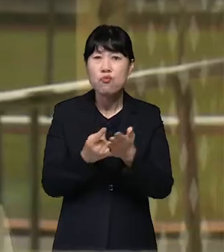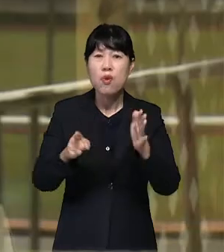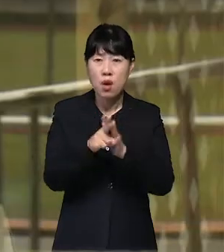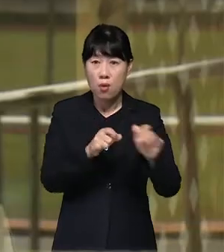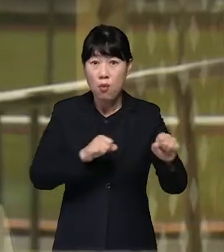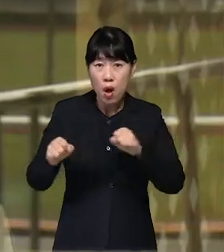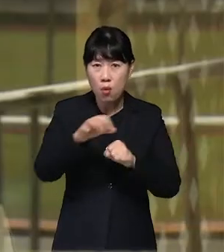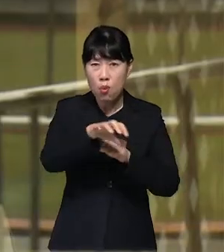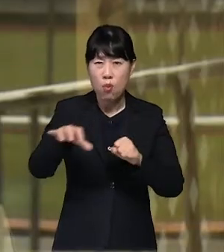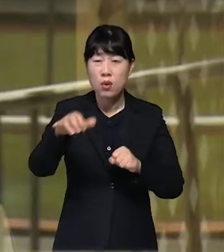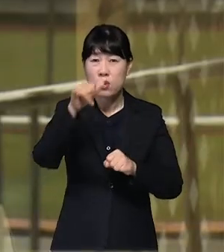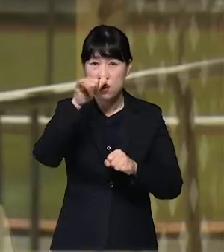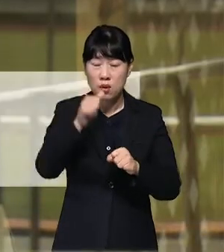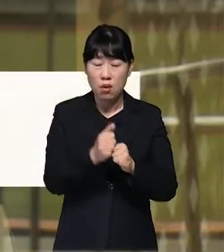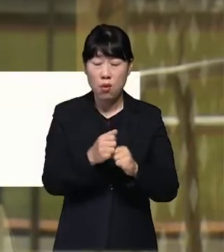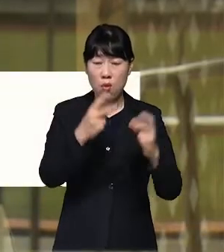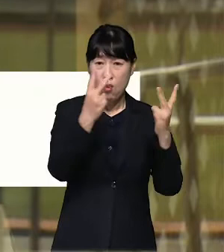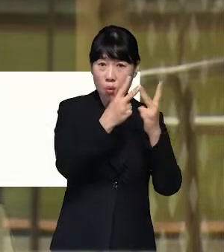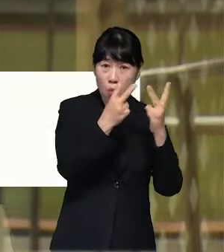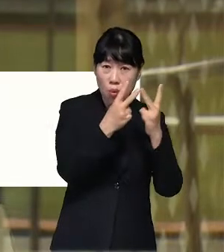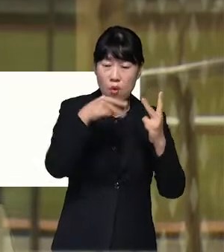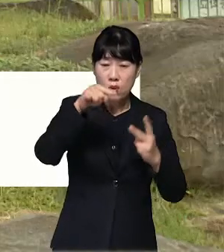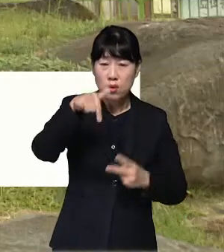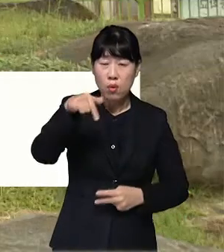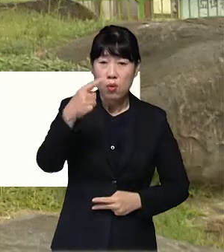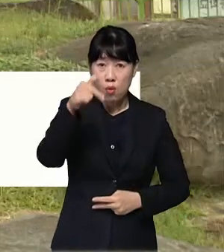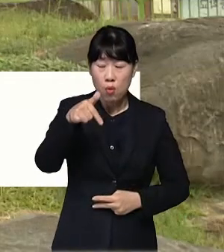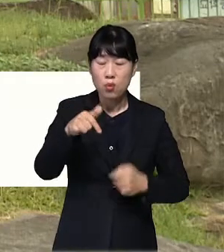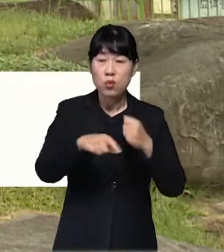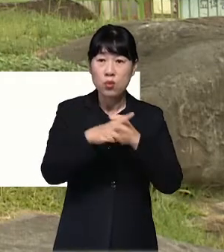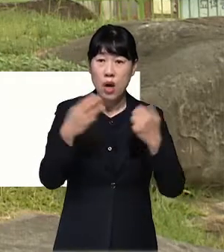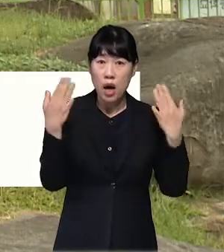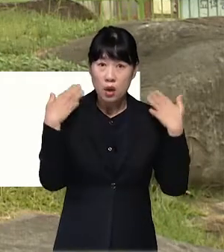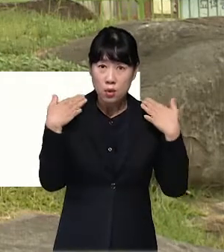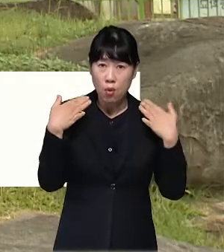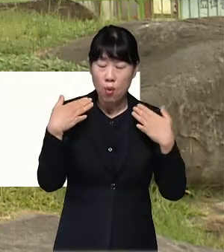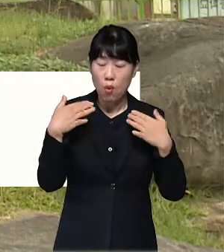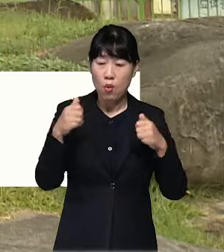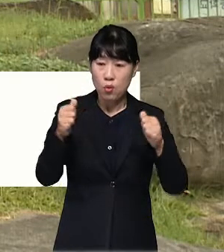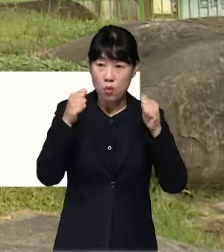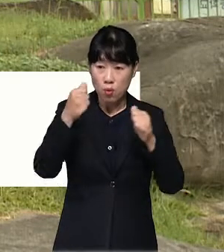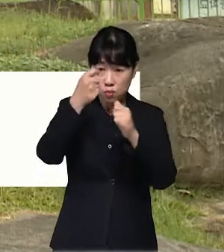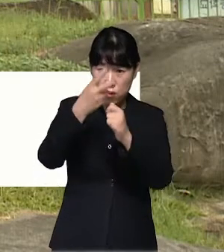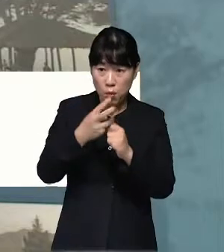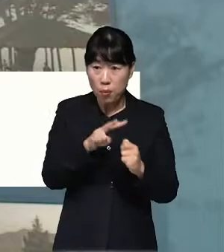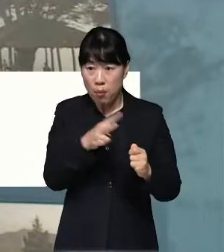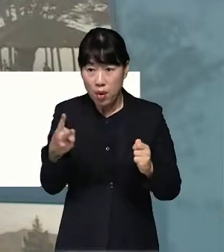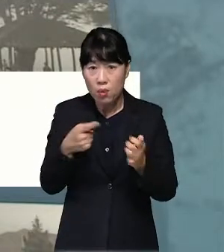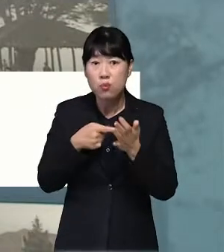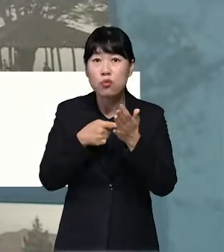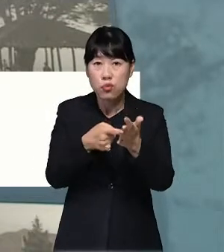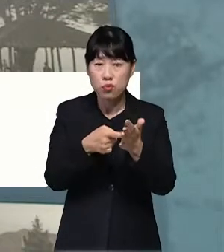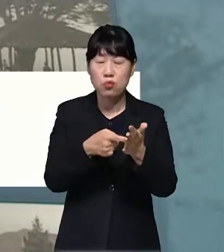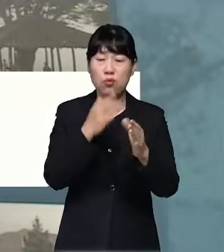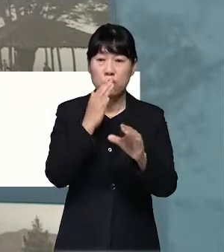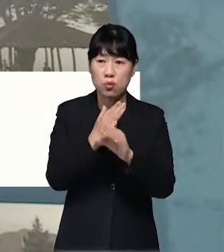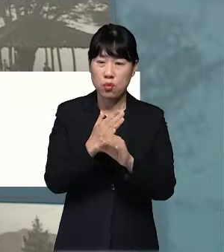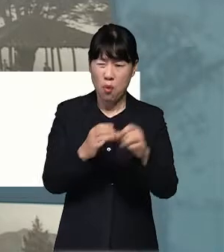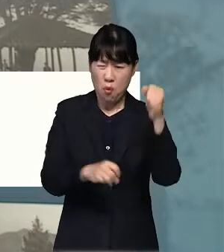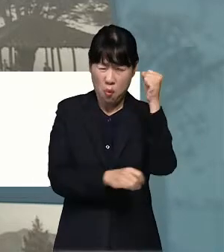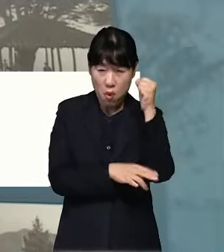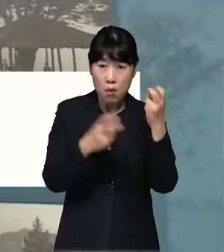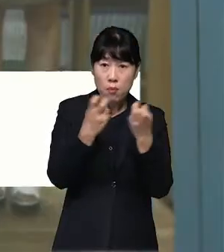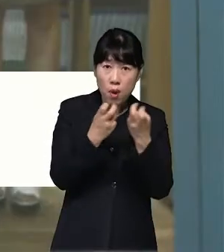있습니다 곡 써서 꼭 초등학교는 최근 졸업 패쑤 를 변경하는 작업을 진행 중입니다 기존 방식대로